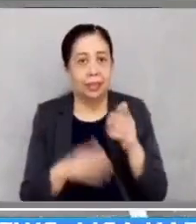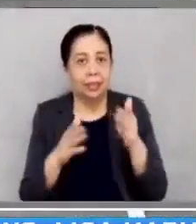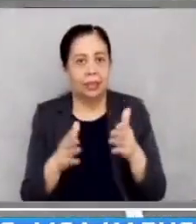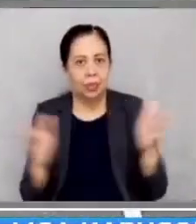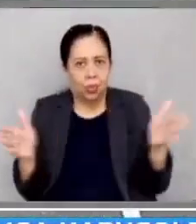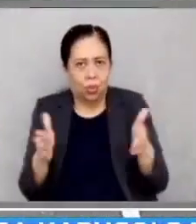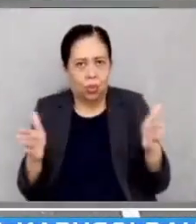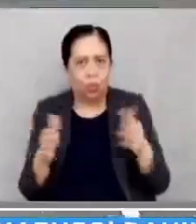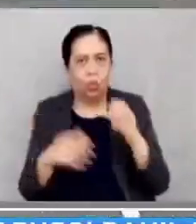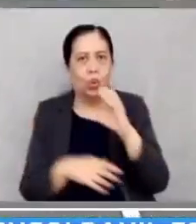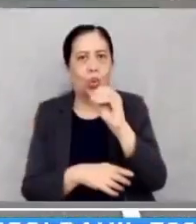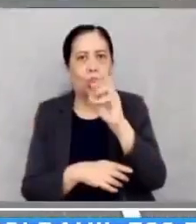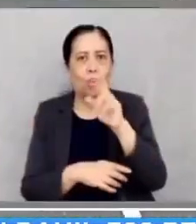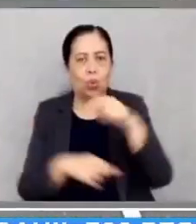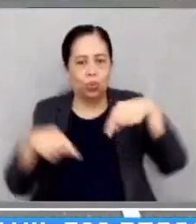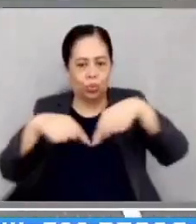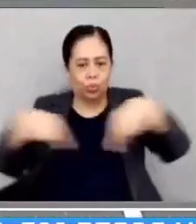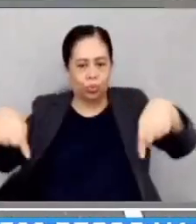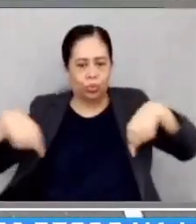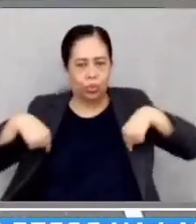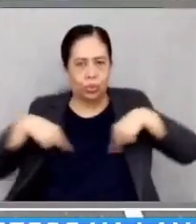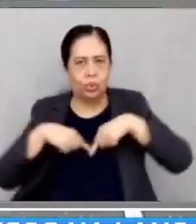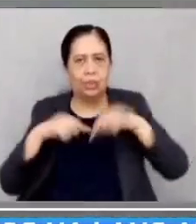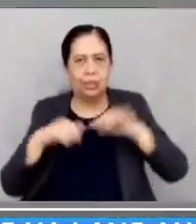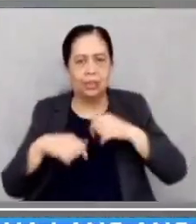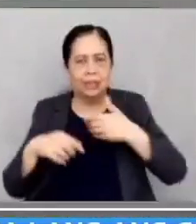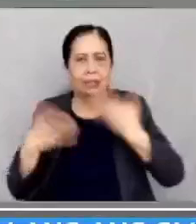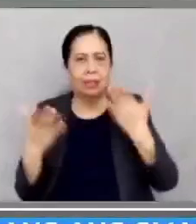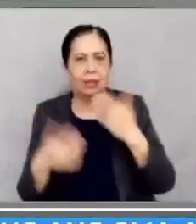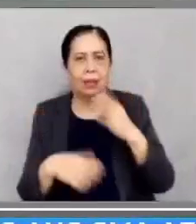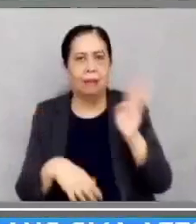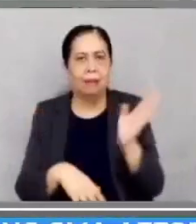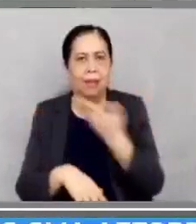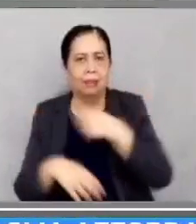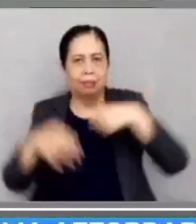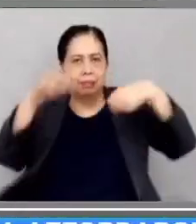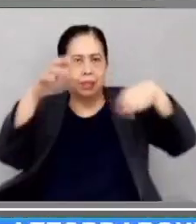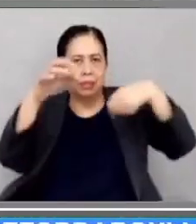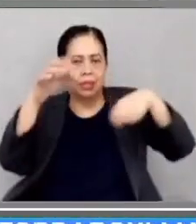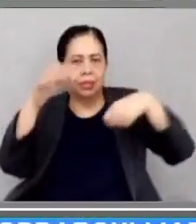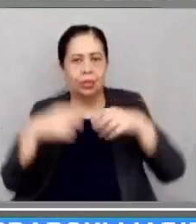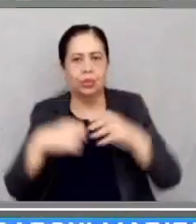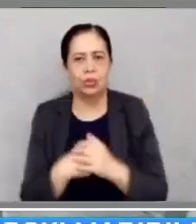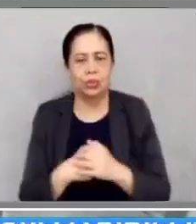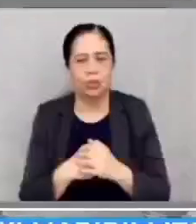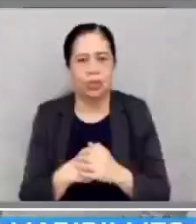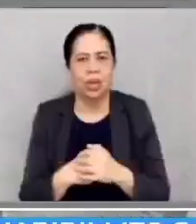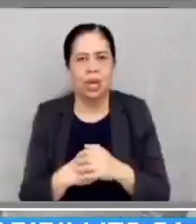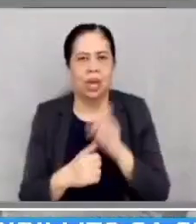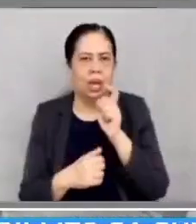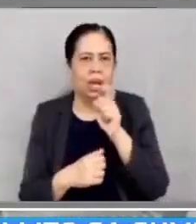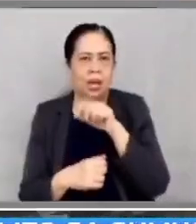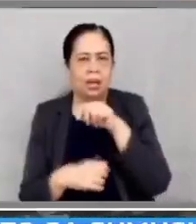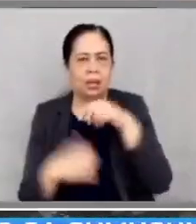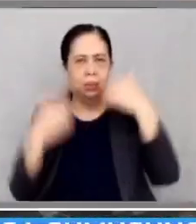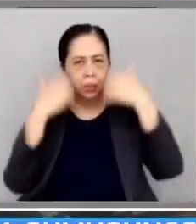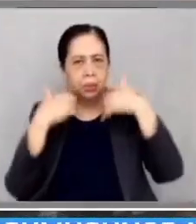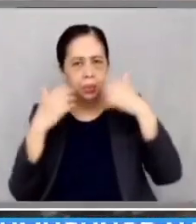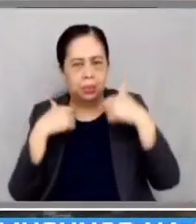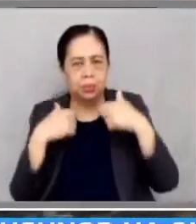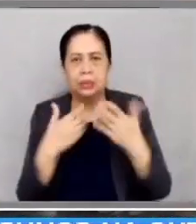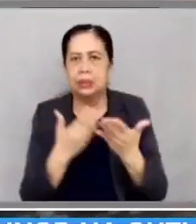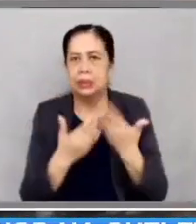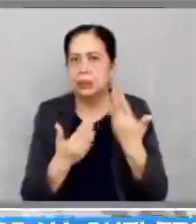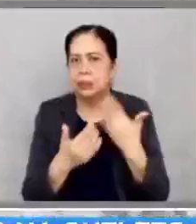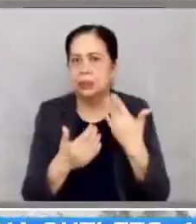sa tennis at kasukat lang ng badminton doubles. Medyo mabilis makapawis. Beginner-friendly ito at